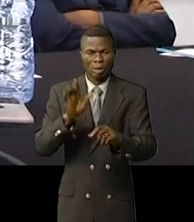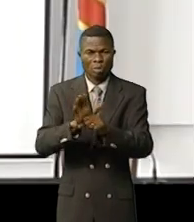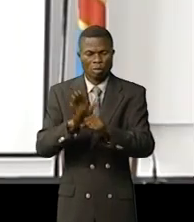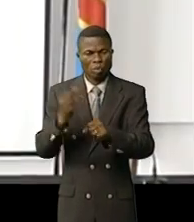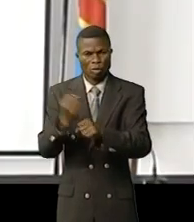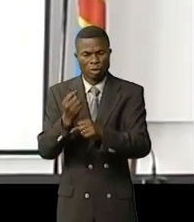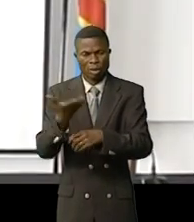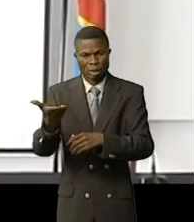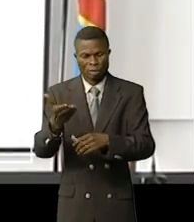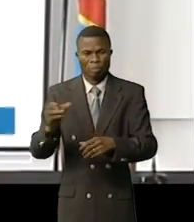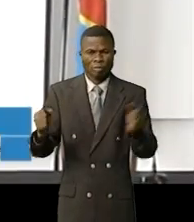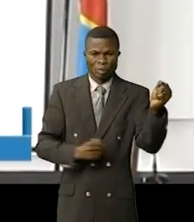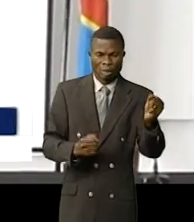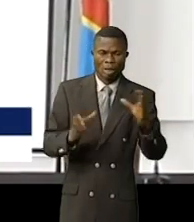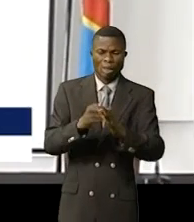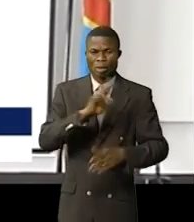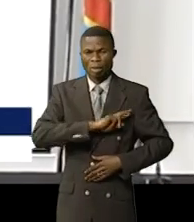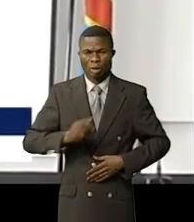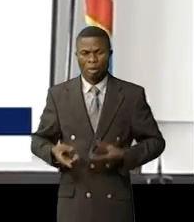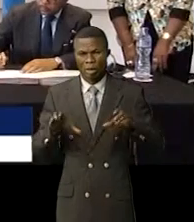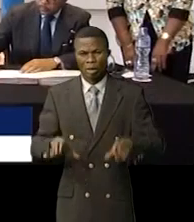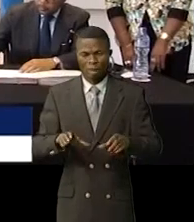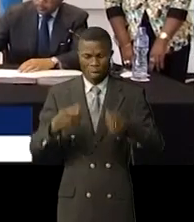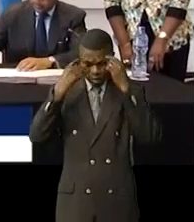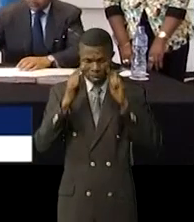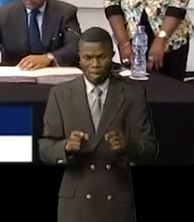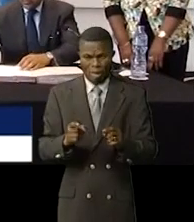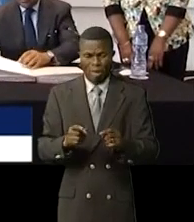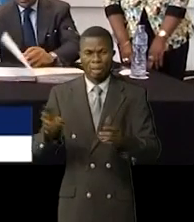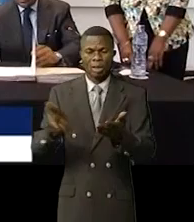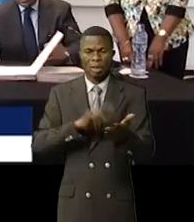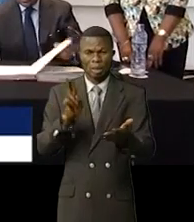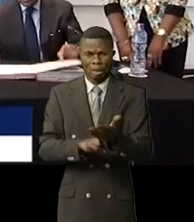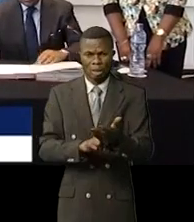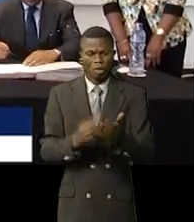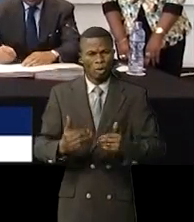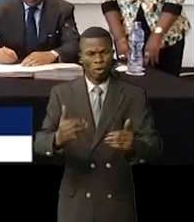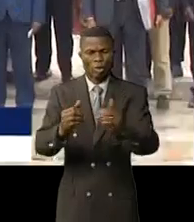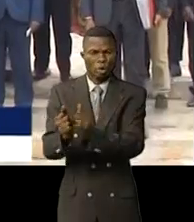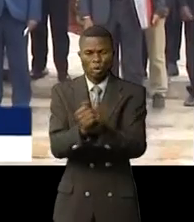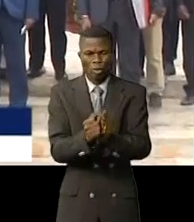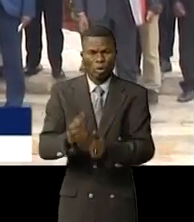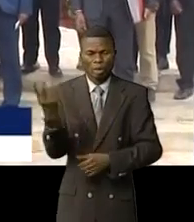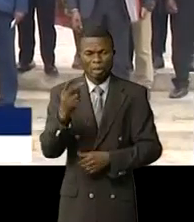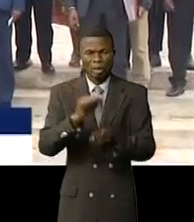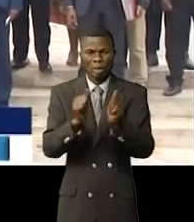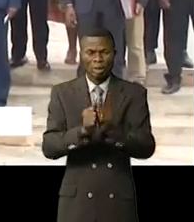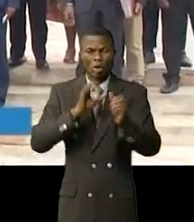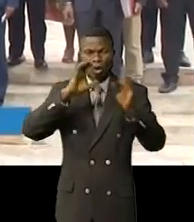domaines. L'Angola et la RDC ont donc décidé par cet accord de cheminer ensemble dans le domaine